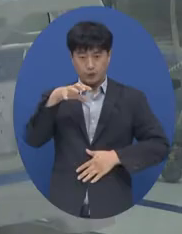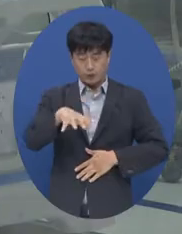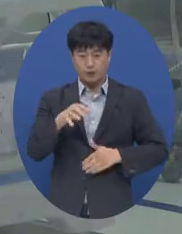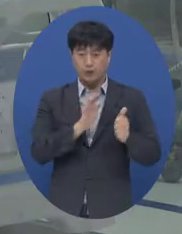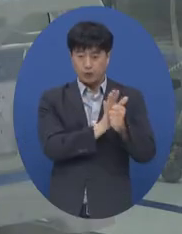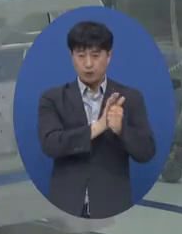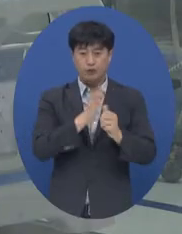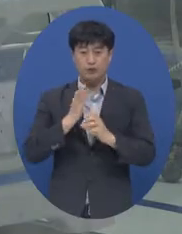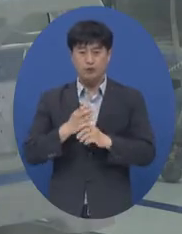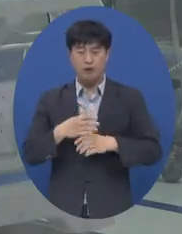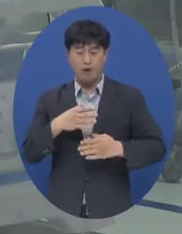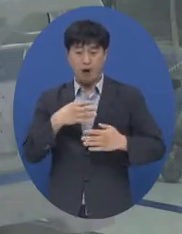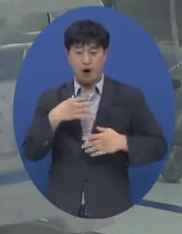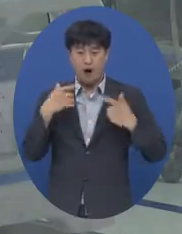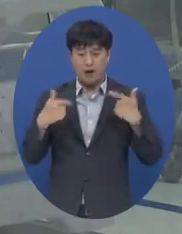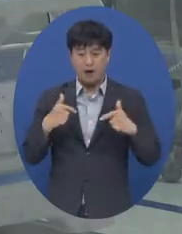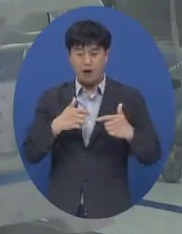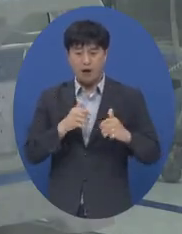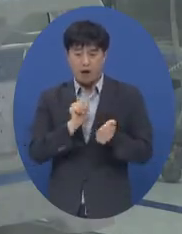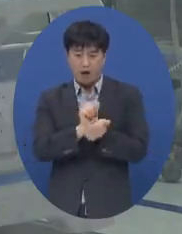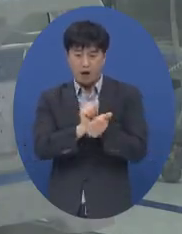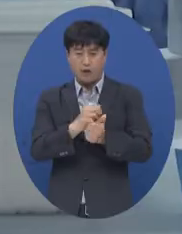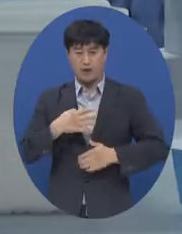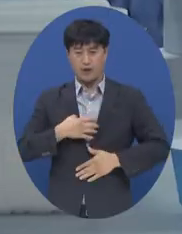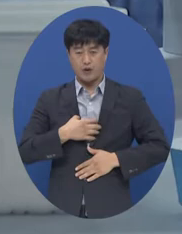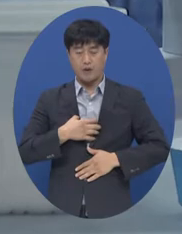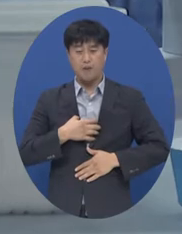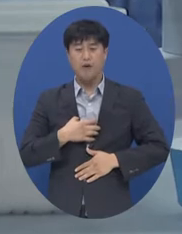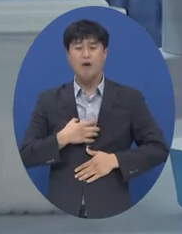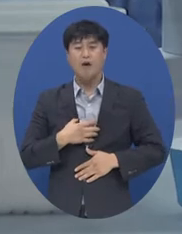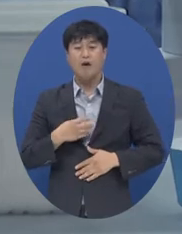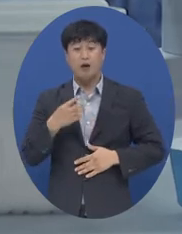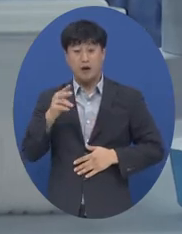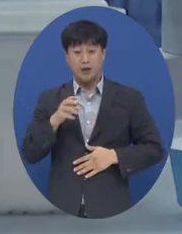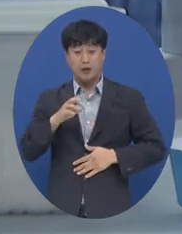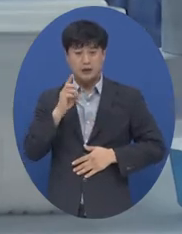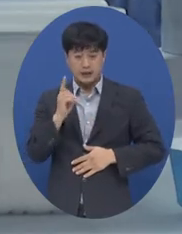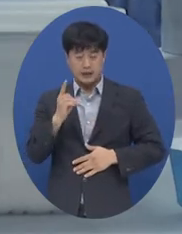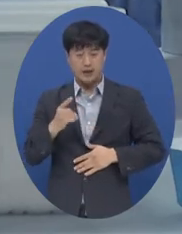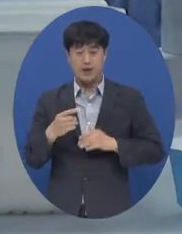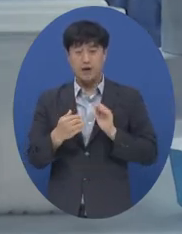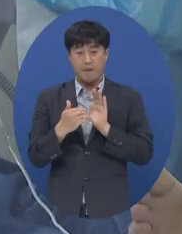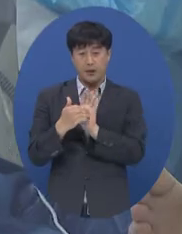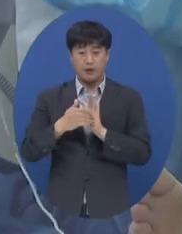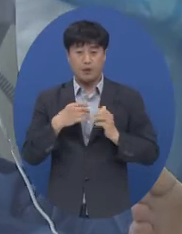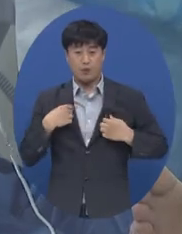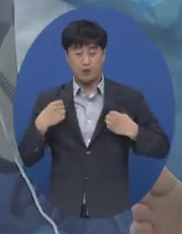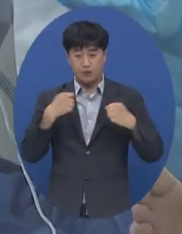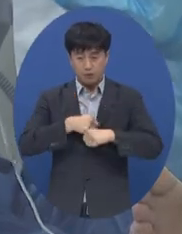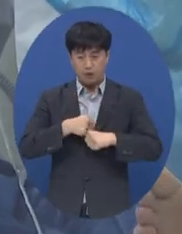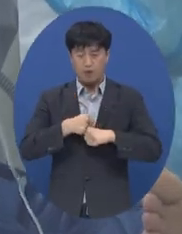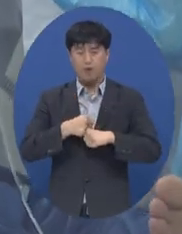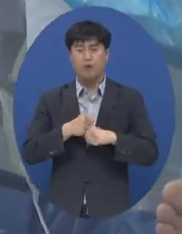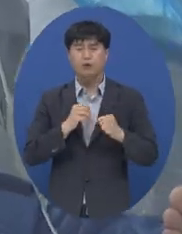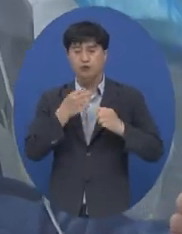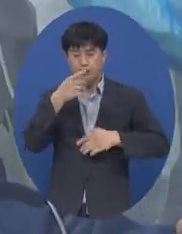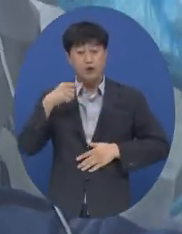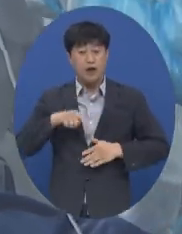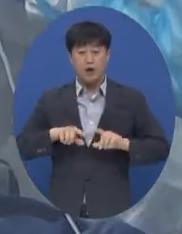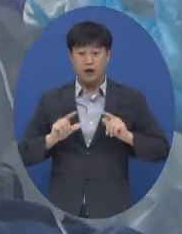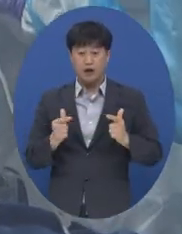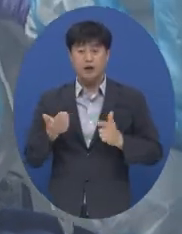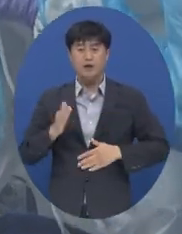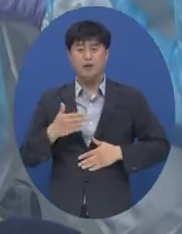있습니다. 항상 감염 위험에 노출돼 있고 레벨D 방호복을 입고 근무하는 게 쉽지 않지만 이미 몸과 마음이 지친